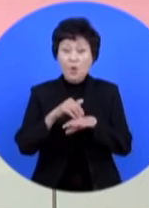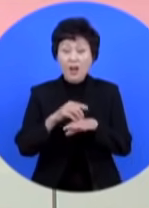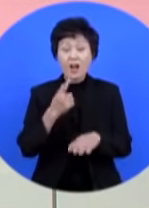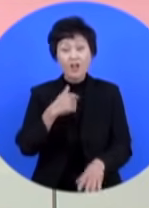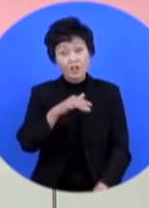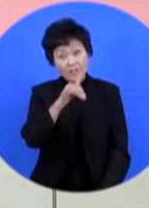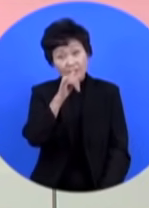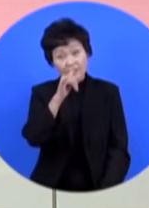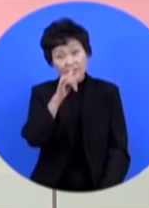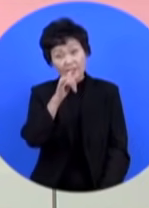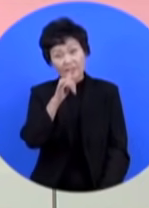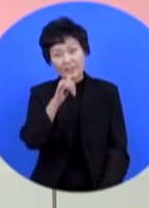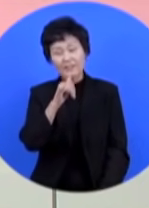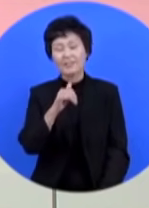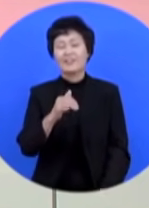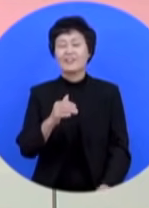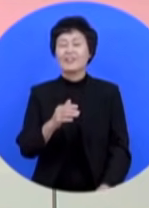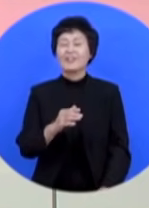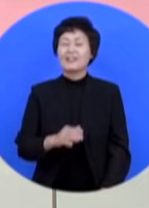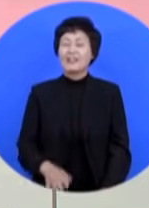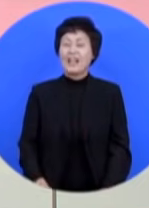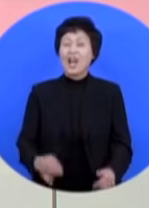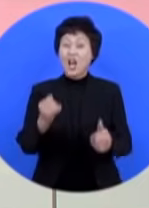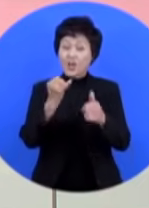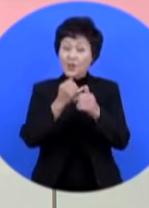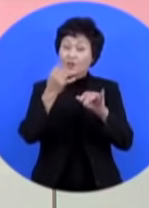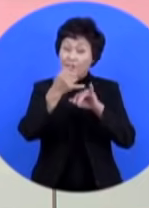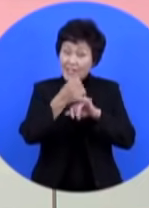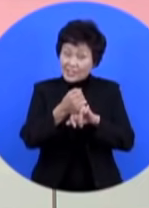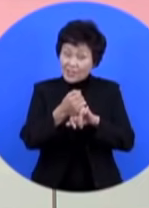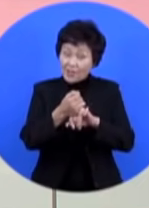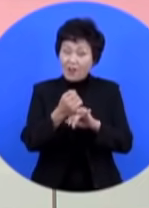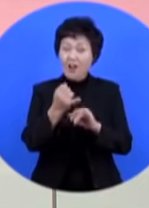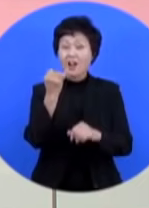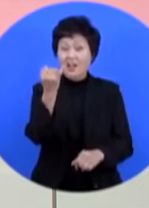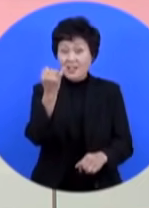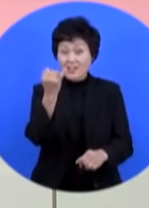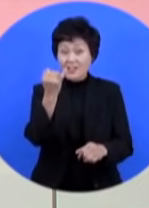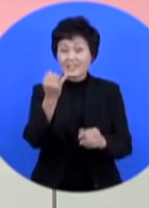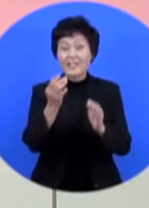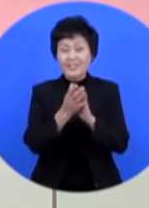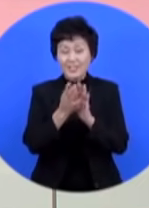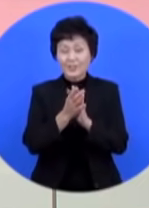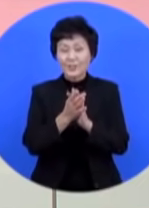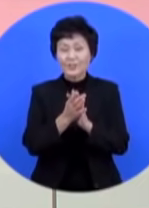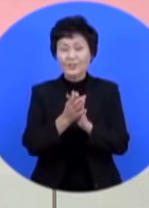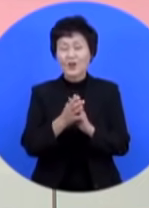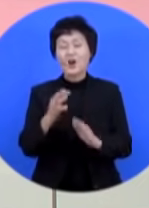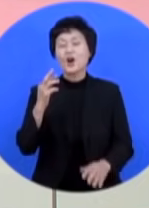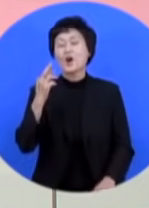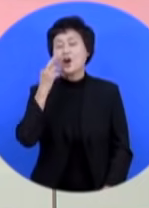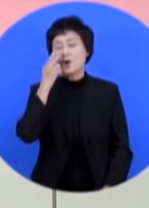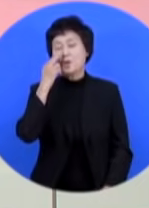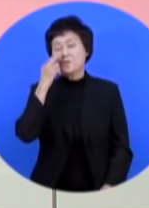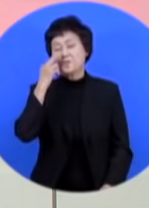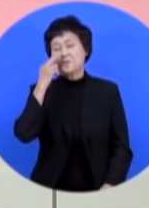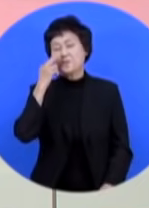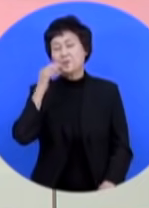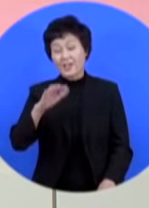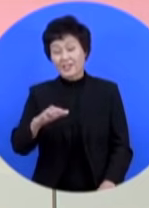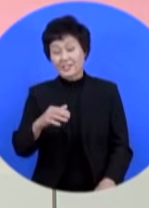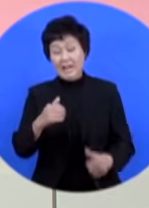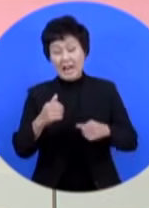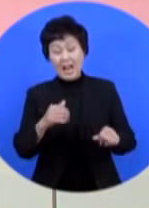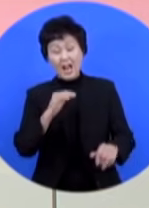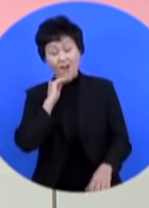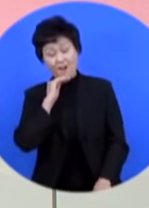사실 그 결혼을 약속한 여자친구도 미국에서 제 아들이 오기를 몇 달간 기다리고 있다가 갑자기